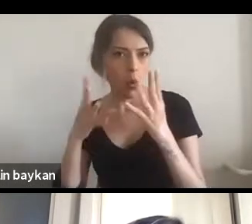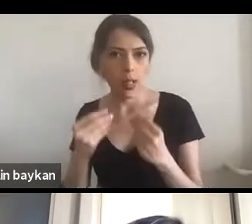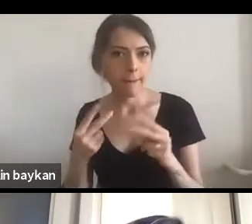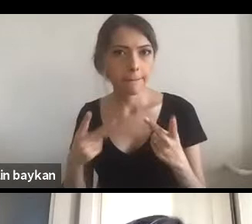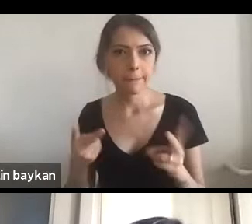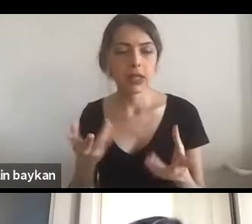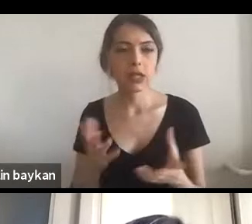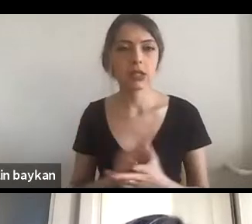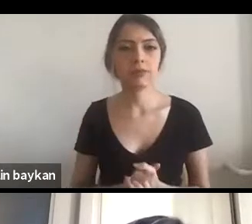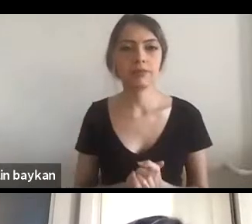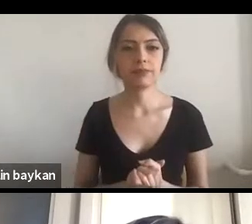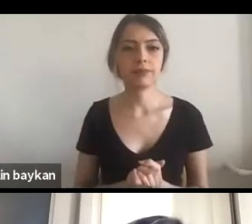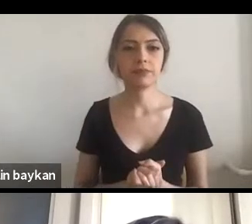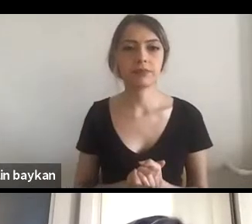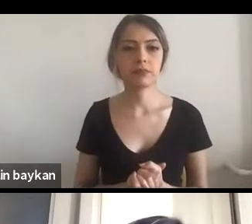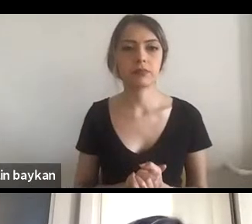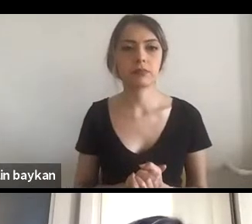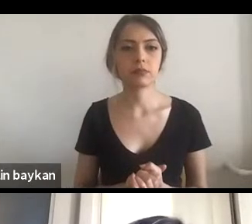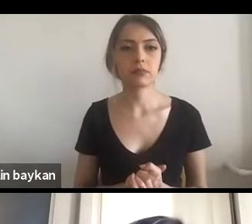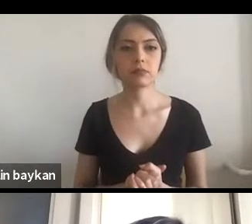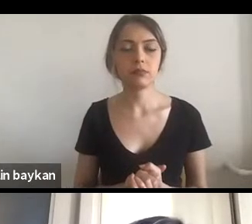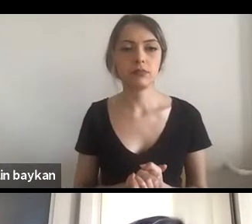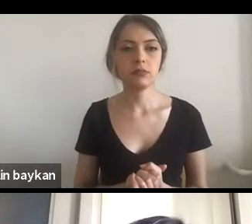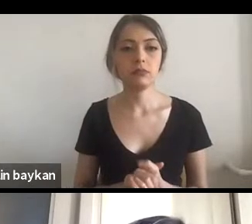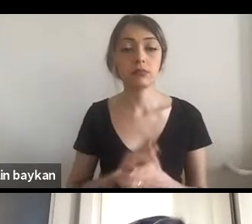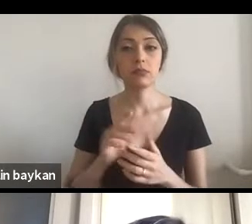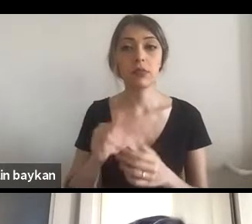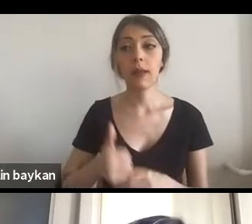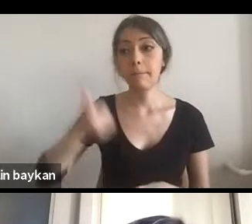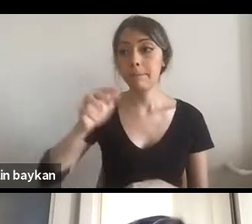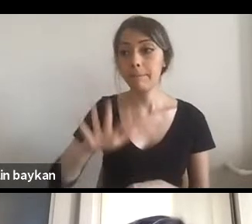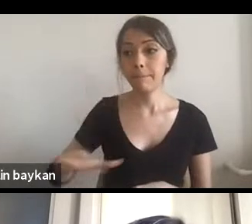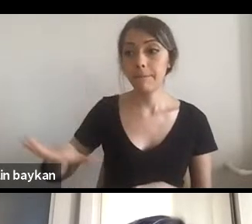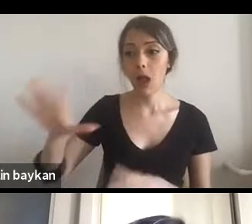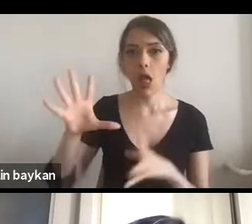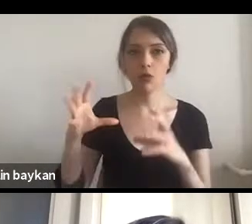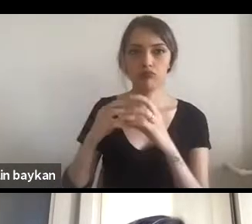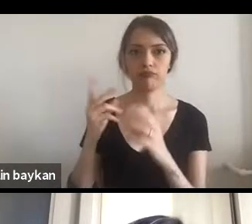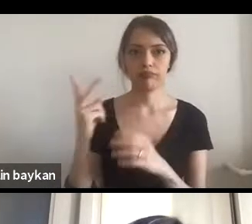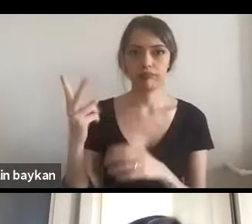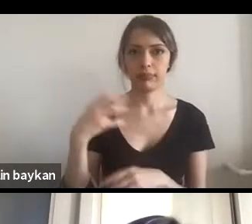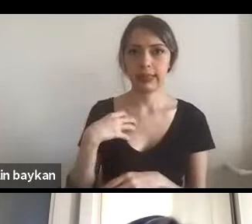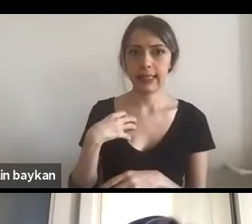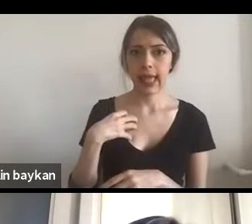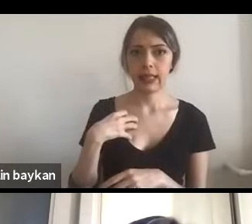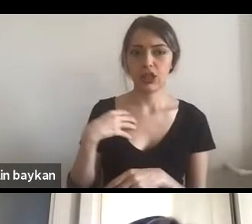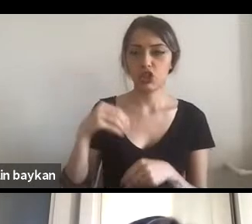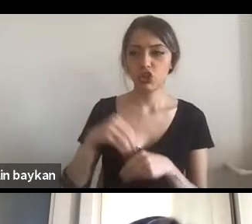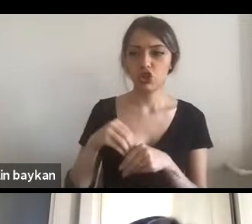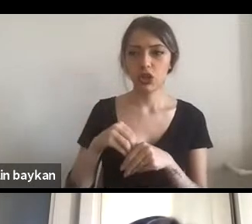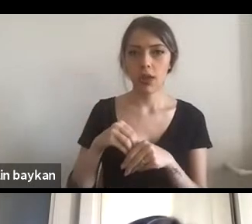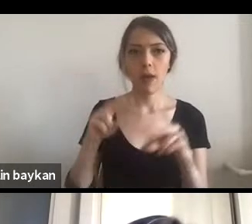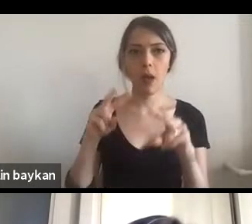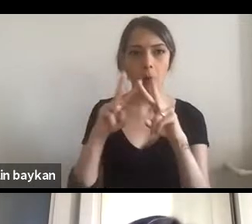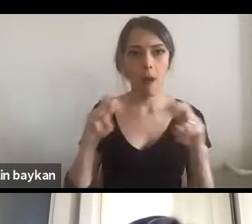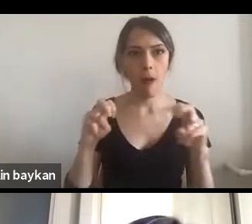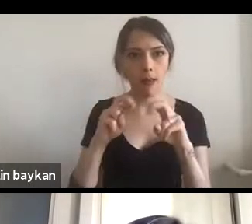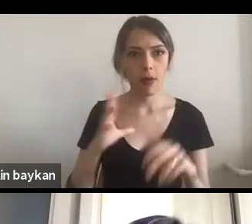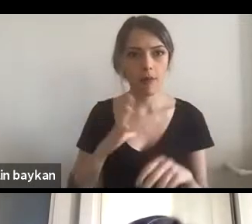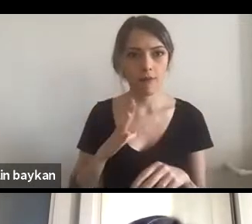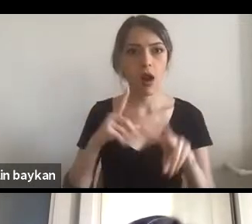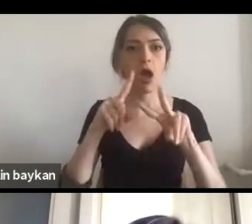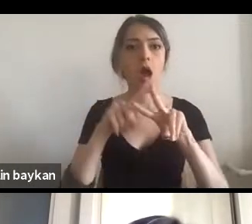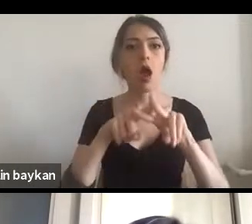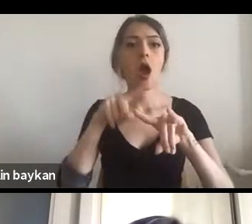bulunabilir. Bunu da Bakanlar Komitesi'nin içerisinde kendi arama motoru var. AİHM'in